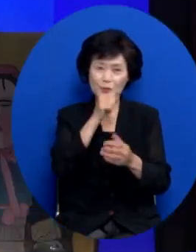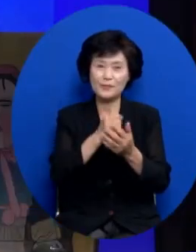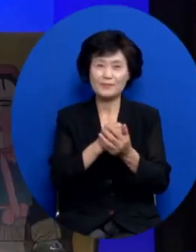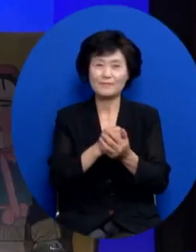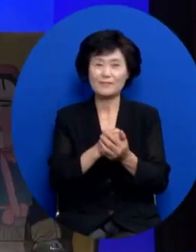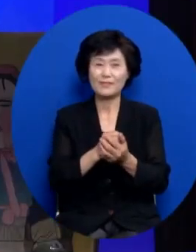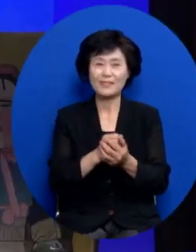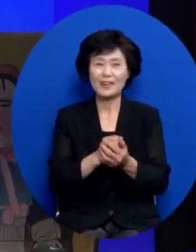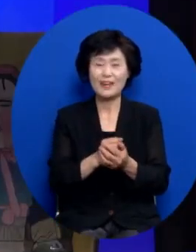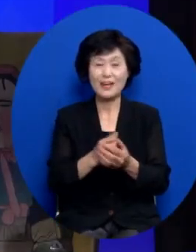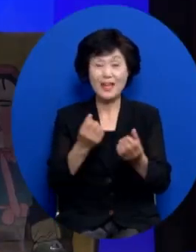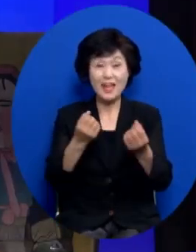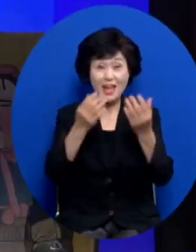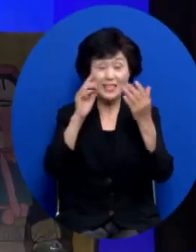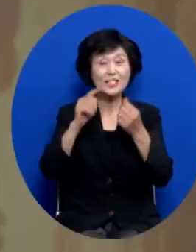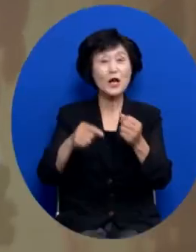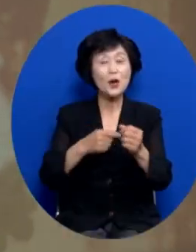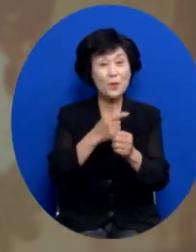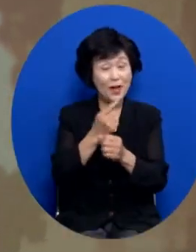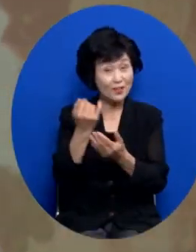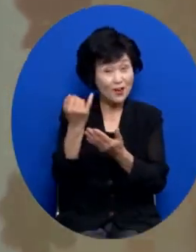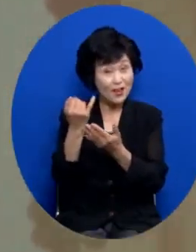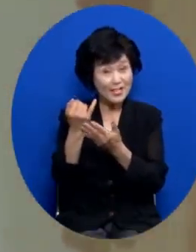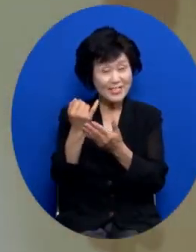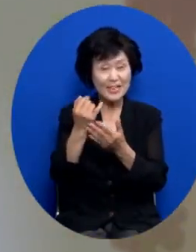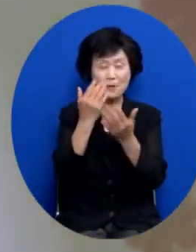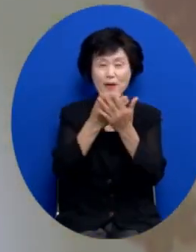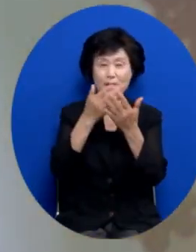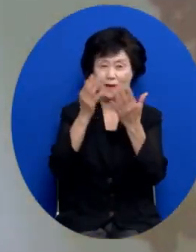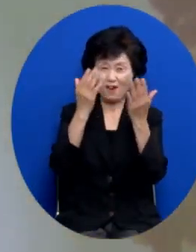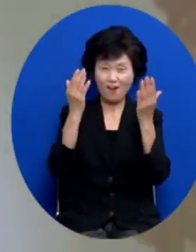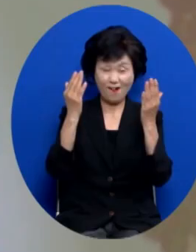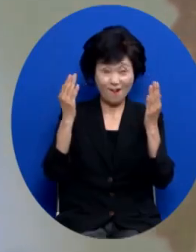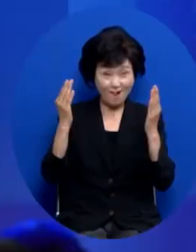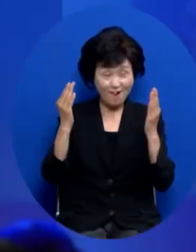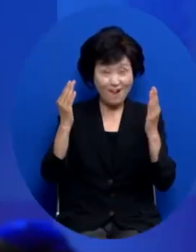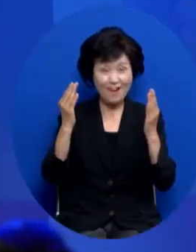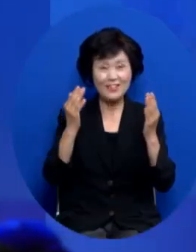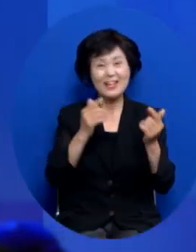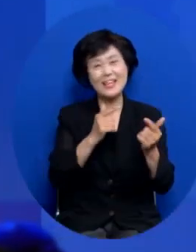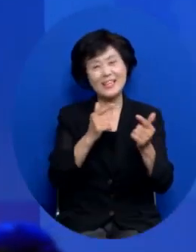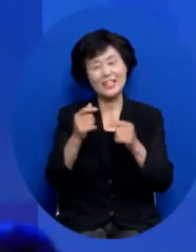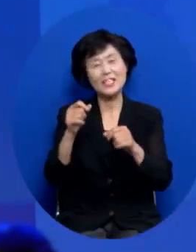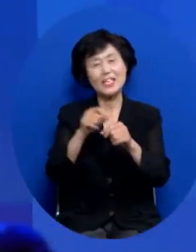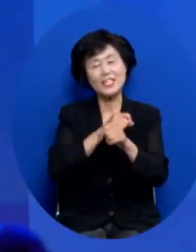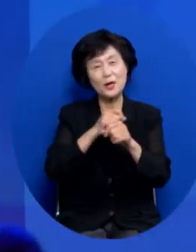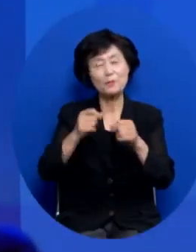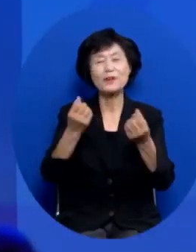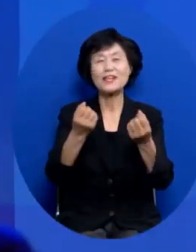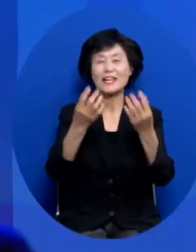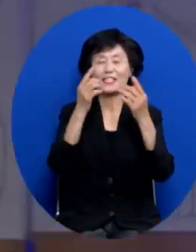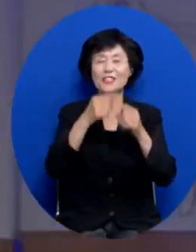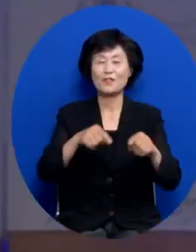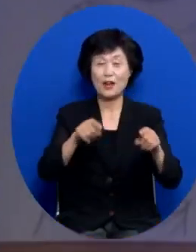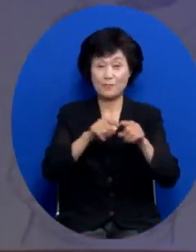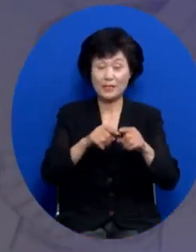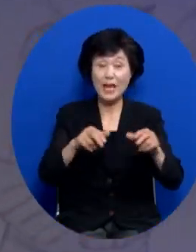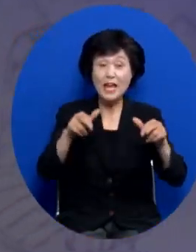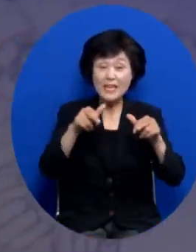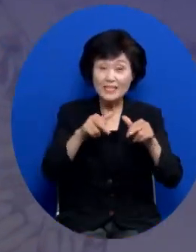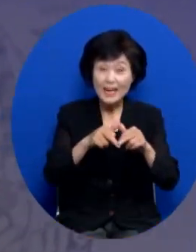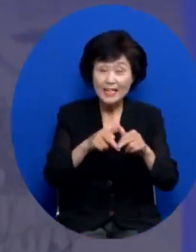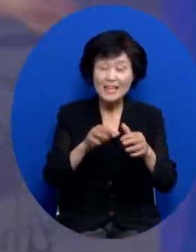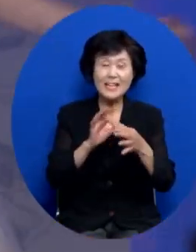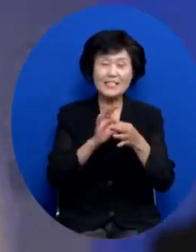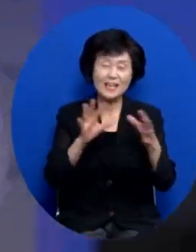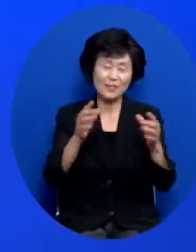메인 행사 외에도 은혜 씨의 작품을 주제로 제작된 킹스 아카데미의 특별 무대와 함께 장애인, 비장애인들이